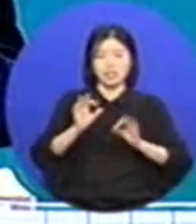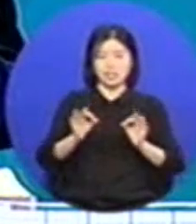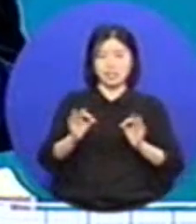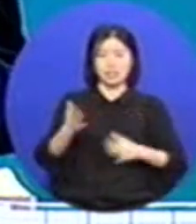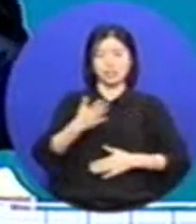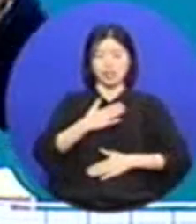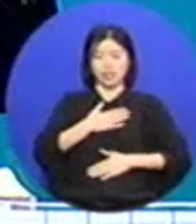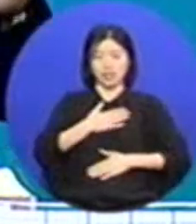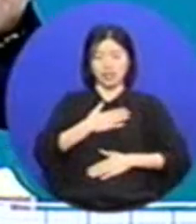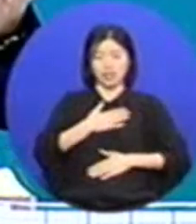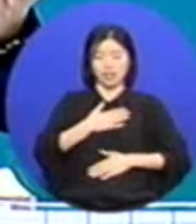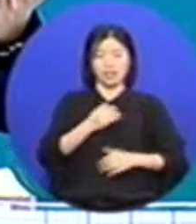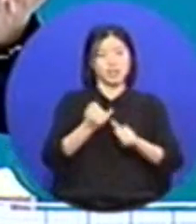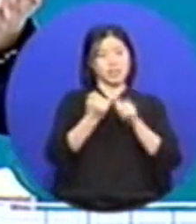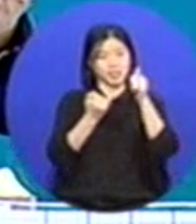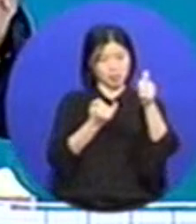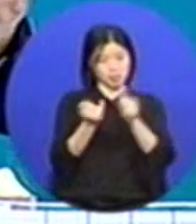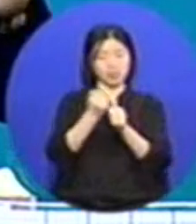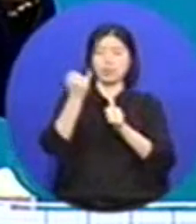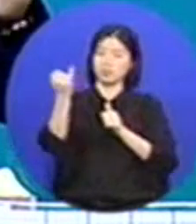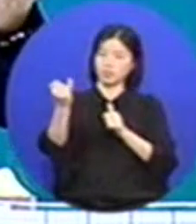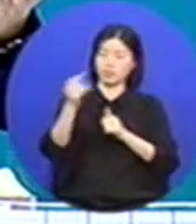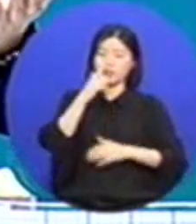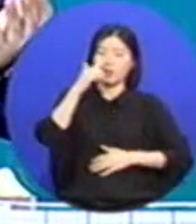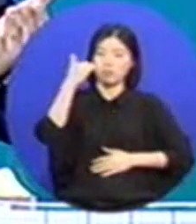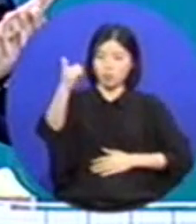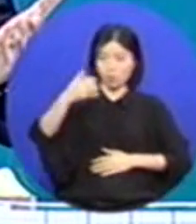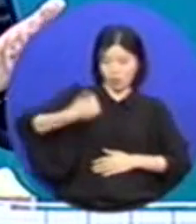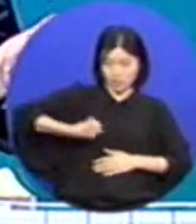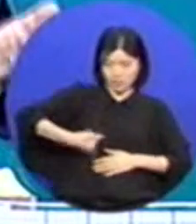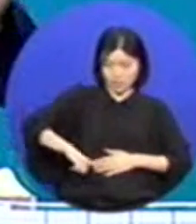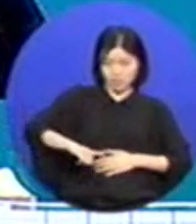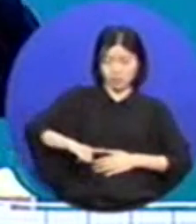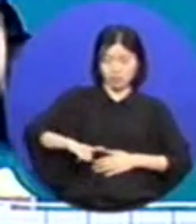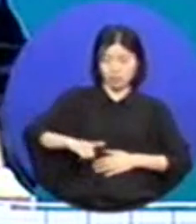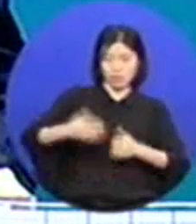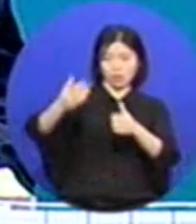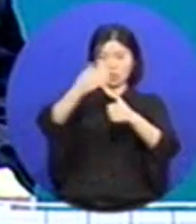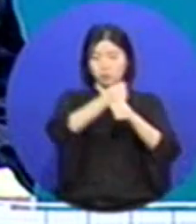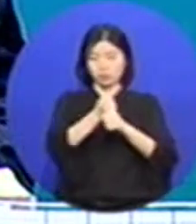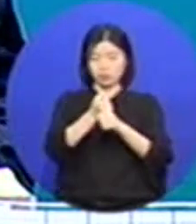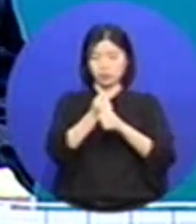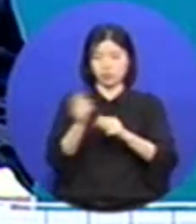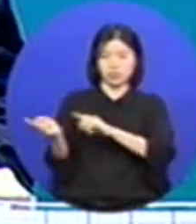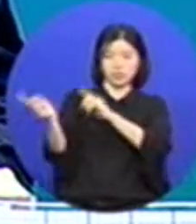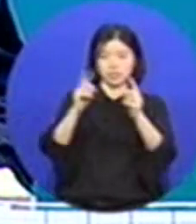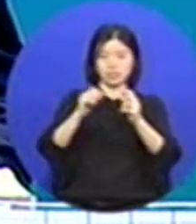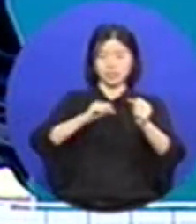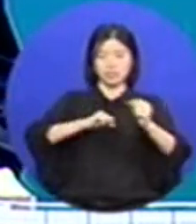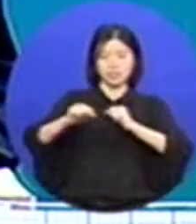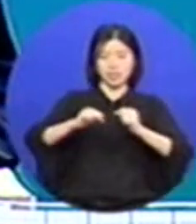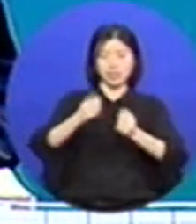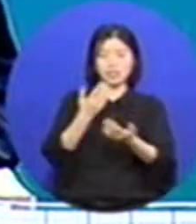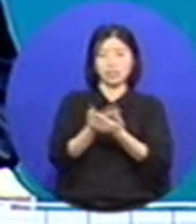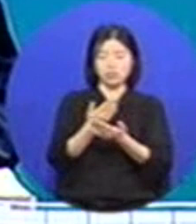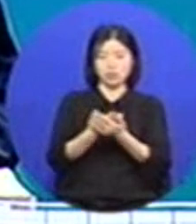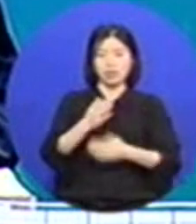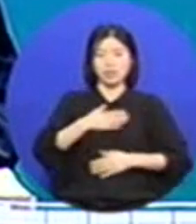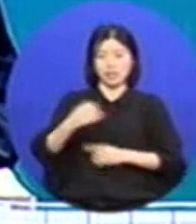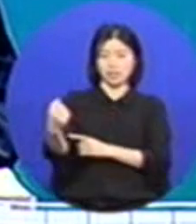아내를 남편을 부모와 자녀들을 붙들어 살려 내게 해 주셔서 나는 아무 이미